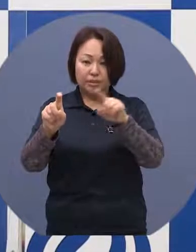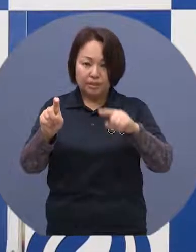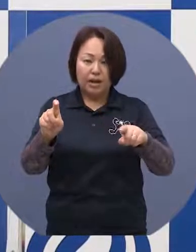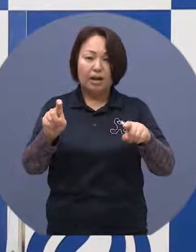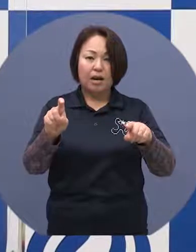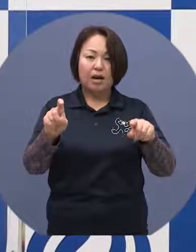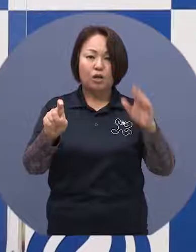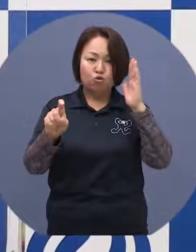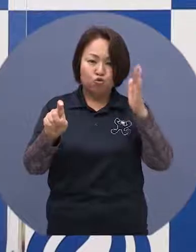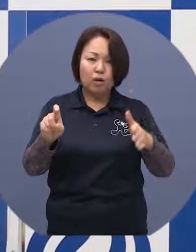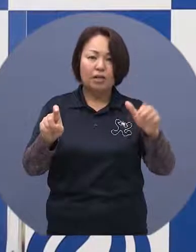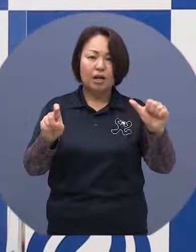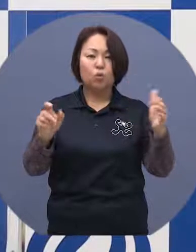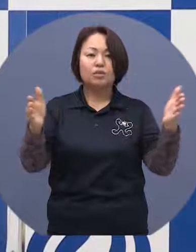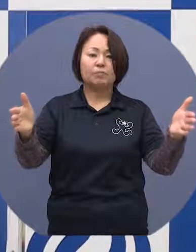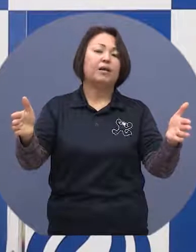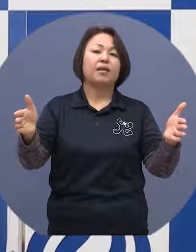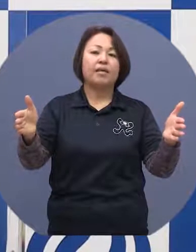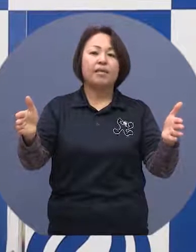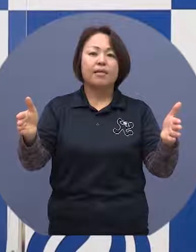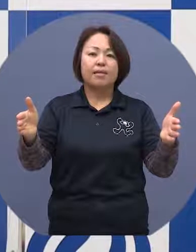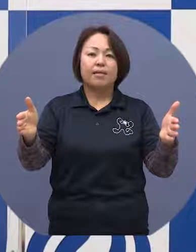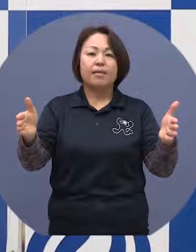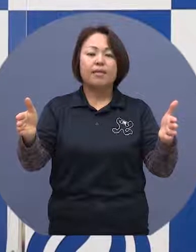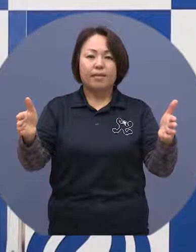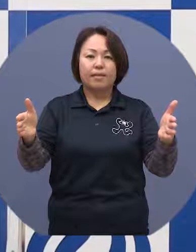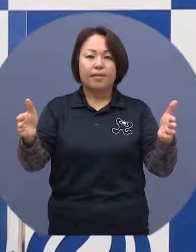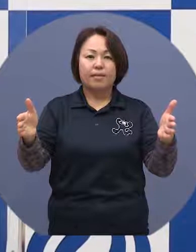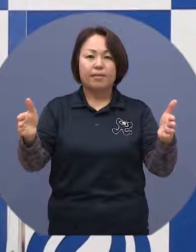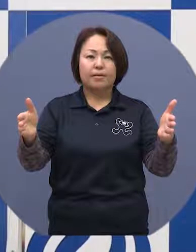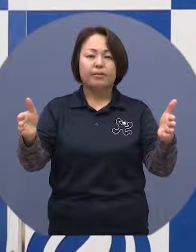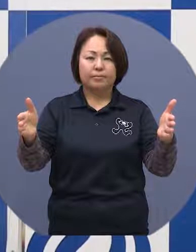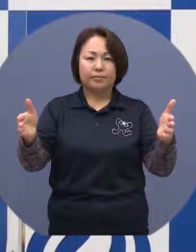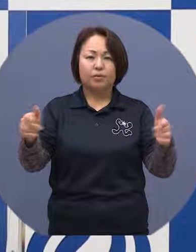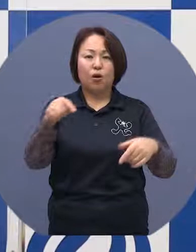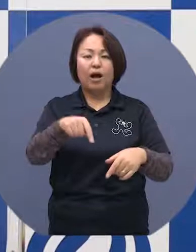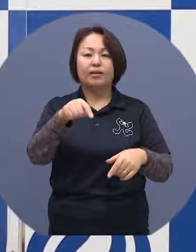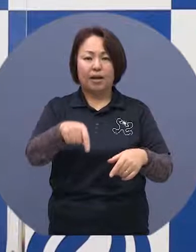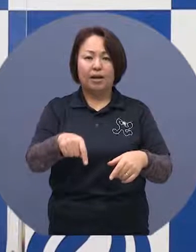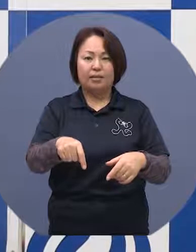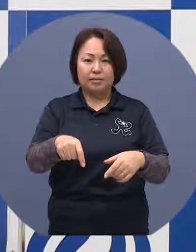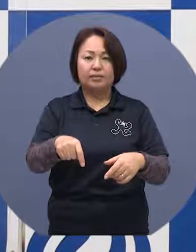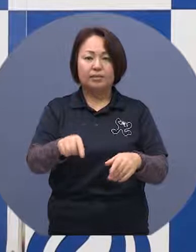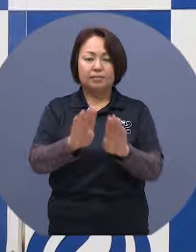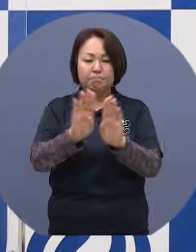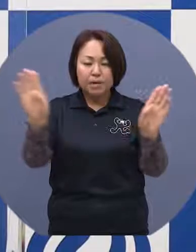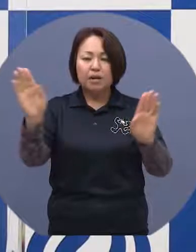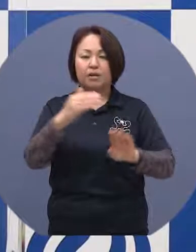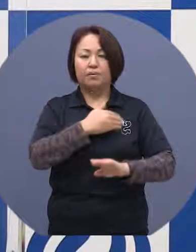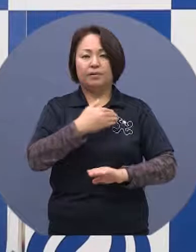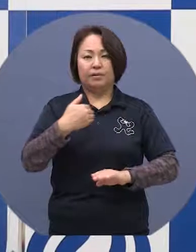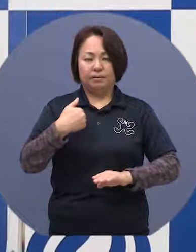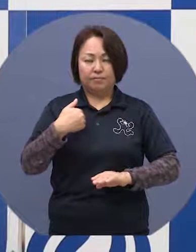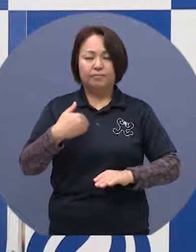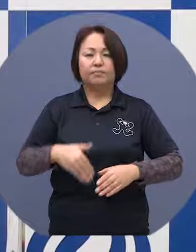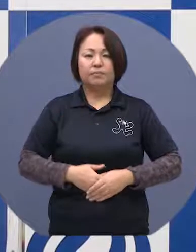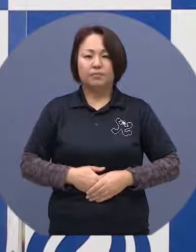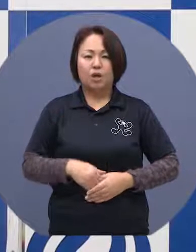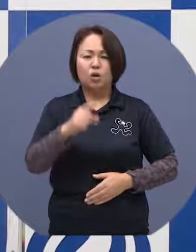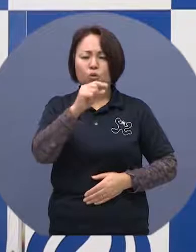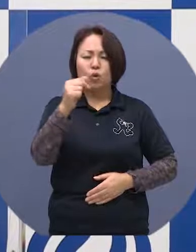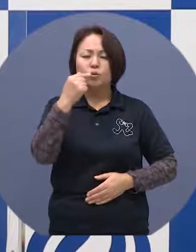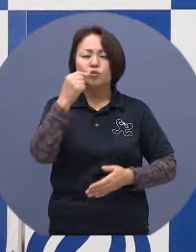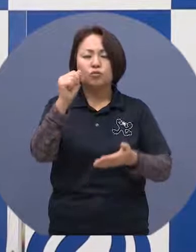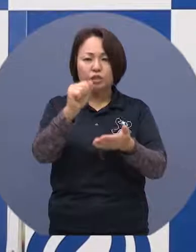午後5時まで10時から17時までですねこちらの方も解説をしているところであります土日祝日